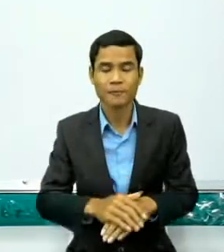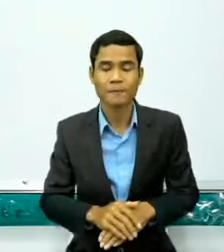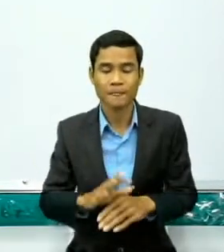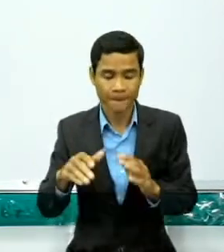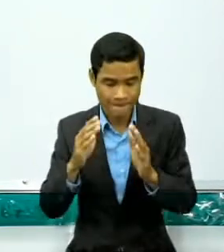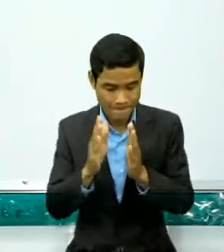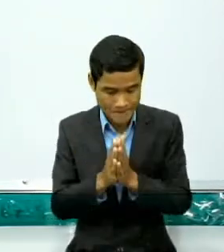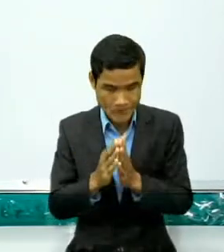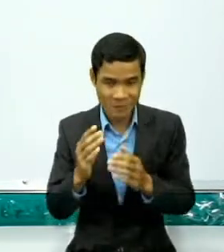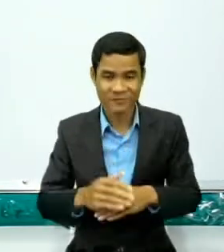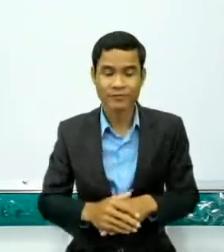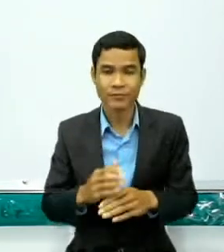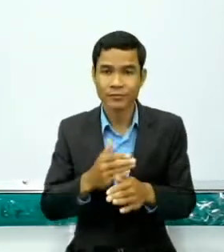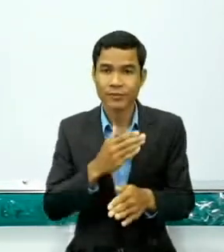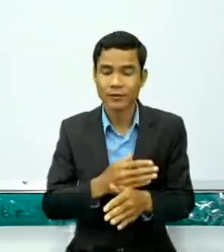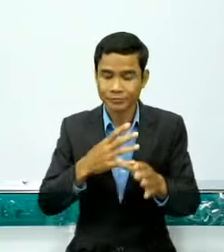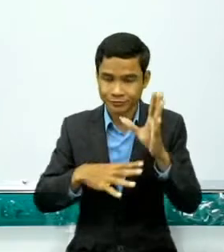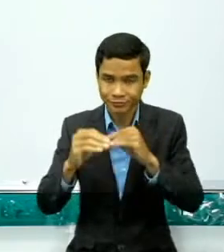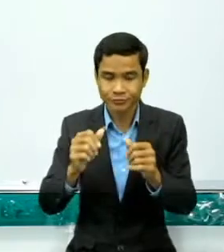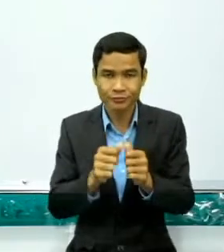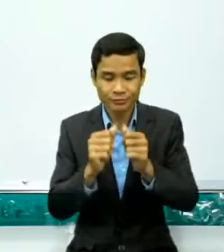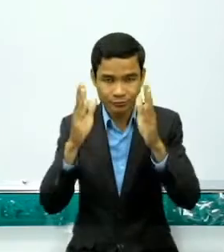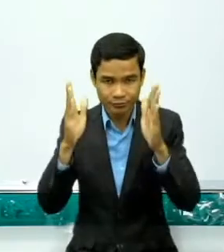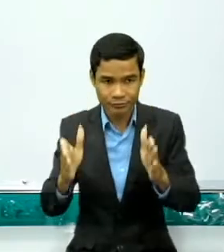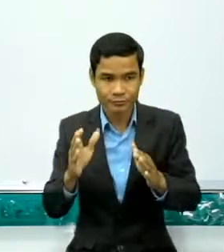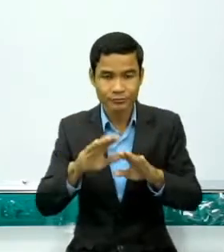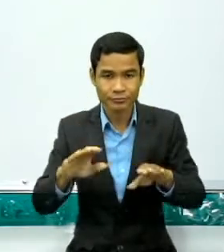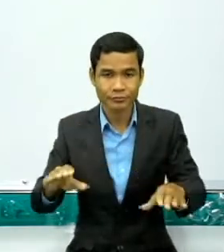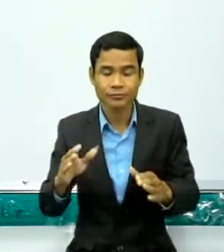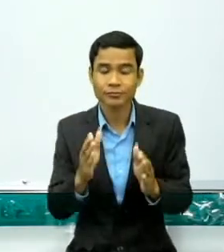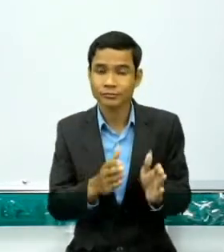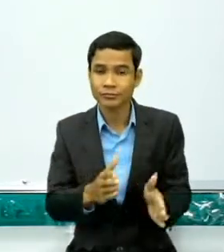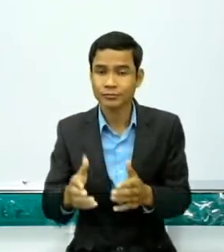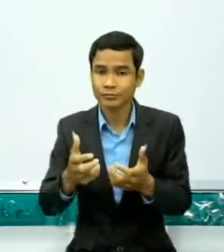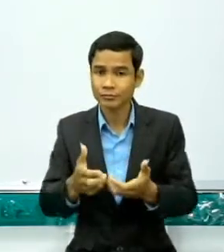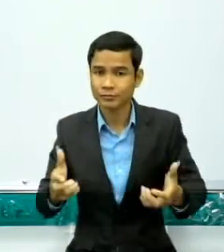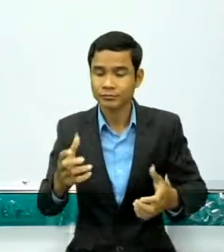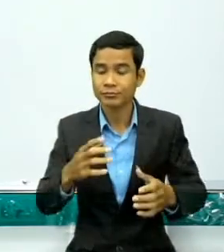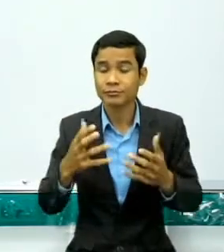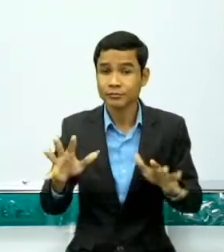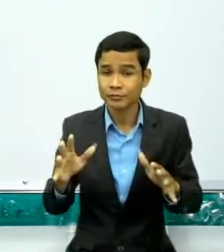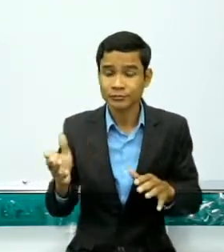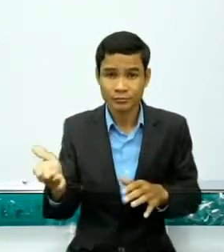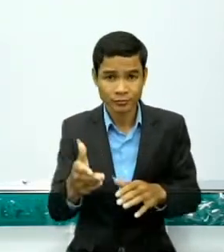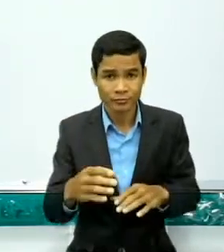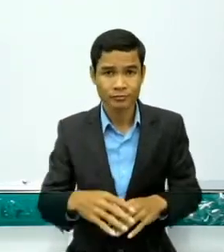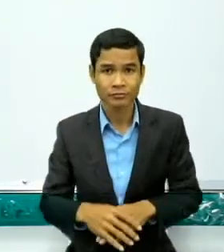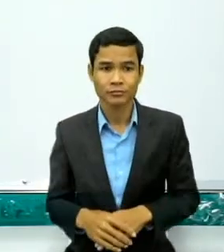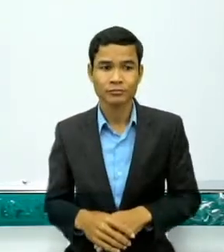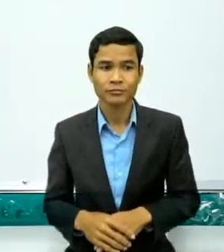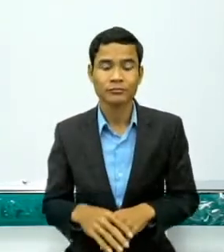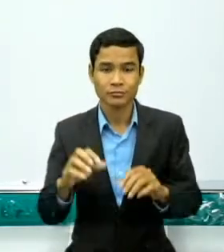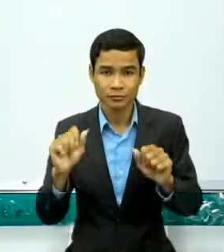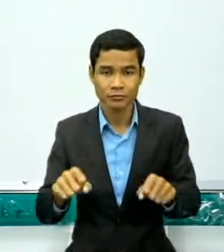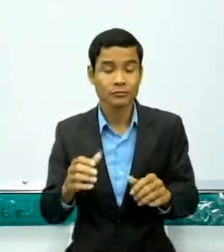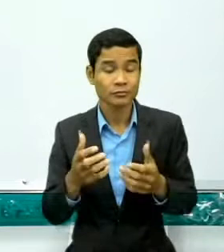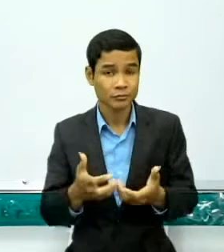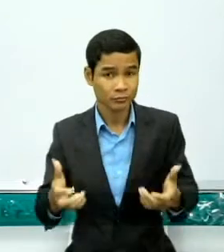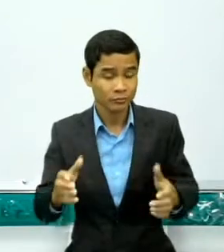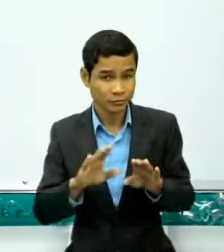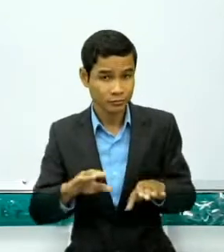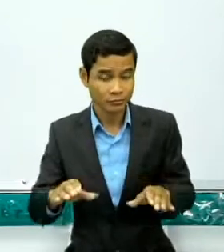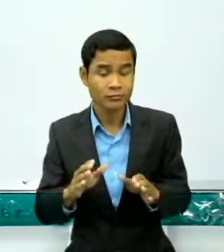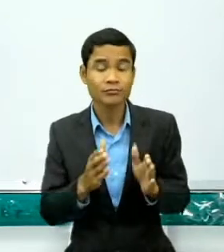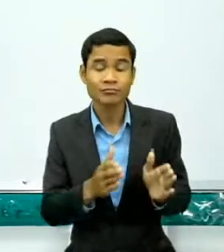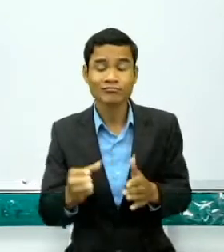រគុណមុននឹងចូលសិក្សាជាមួយអ្នកគ្រូតើកូនបានត្រៀមសម្ភារៈរួចរាល់ហើយឬនៅកូនចាសម្ភារៈរបស់កូនថ្